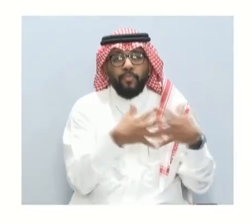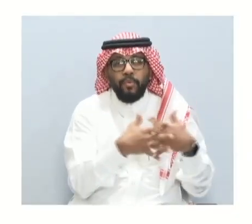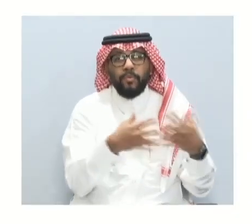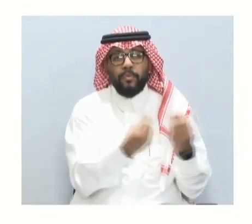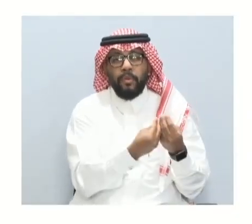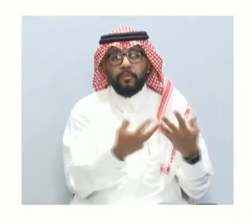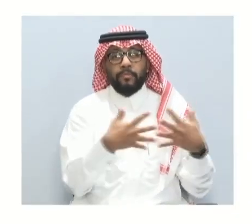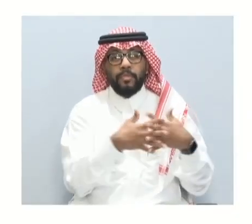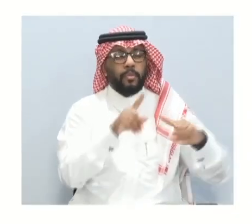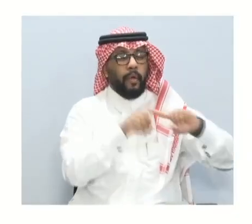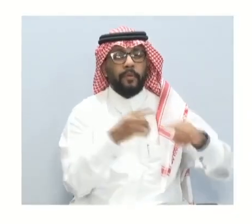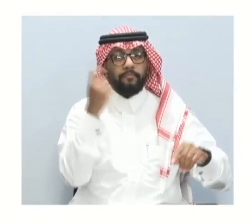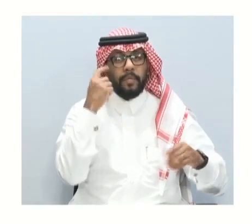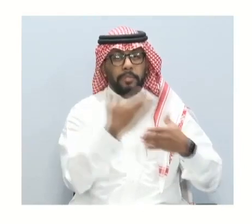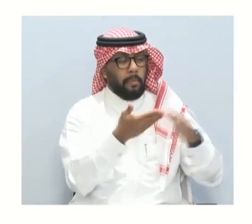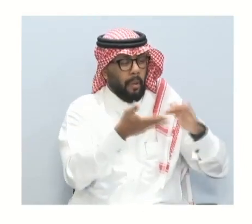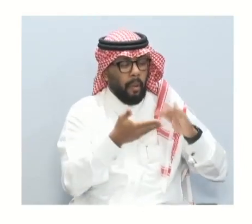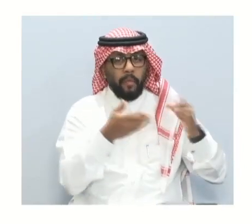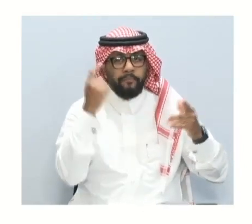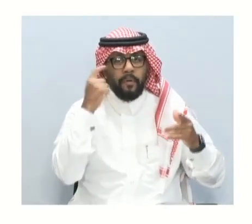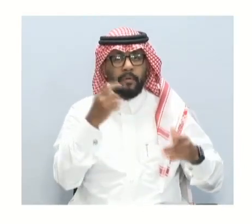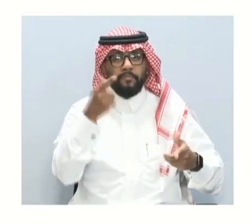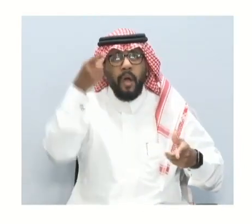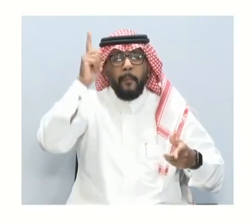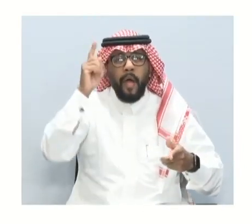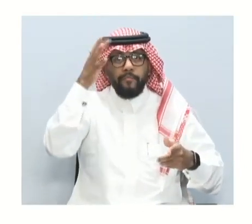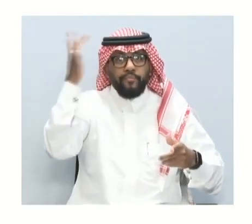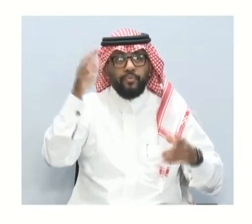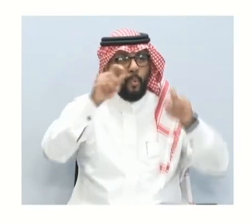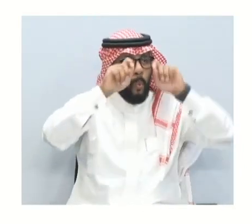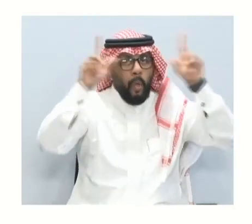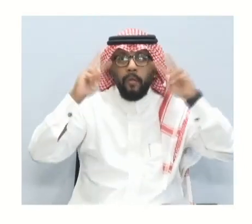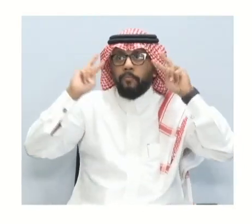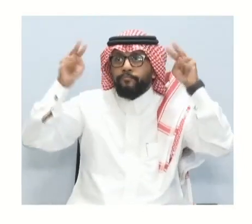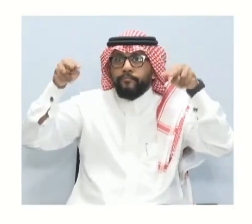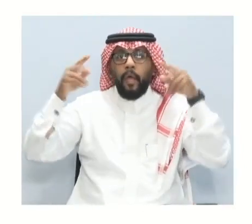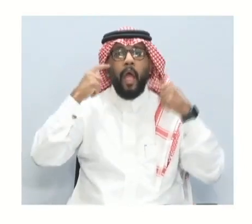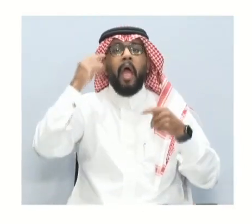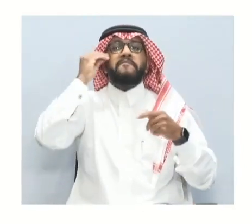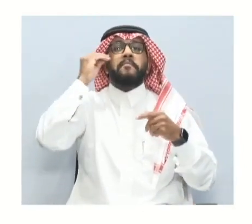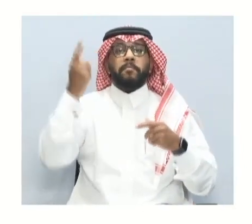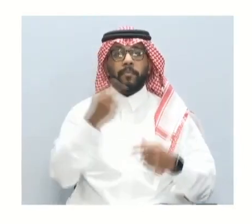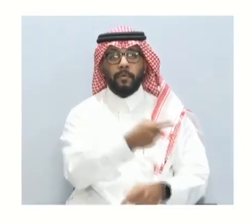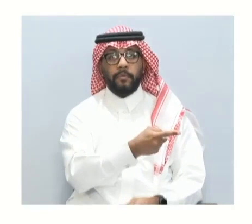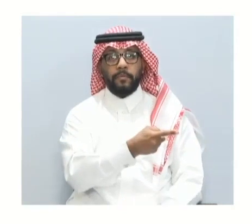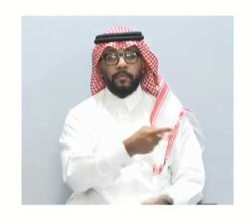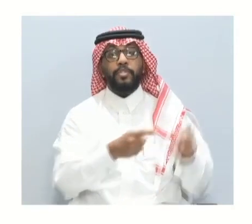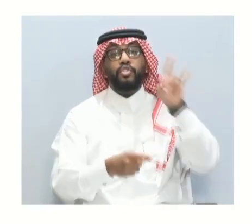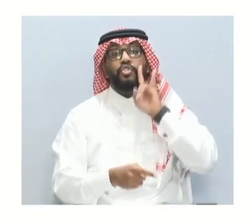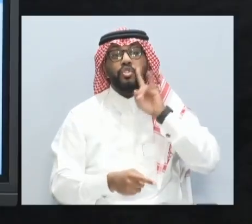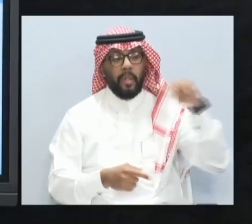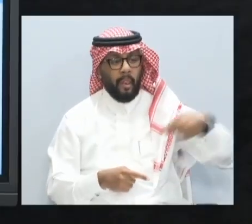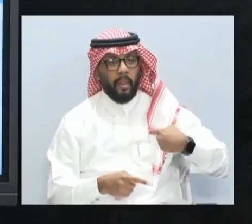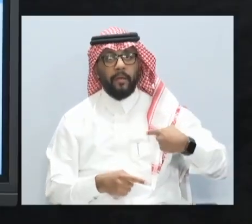يعينوه في سحره او يتقرب ل الكواكب بزعم انها تؤثر في الاحداث فالساحر لا يكون